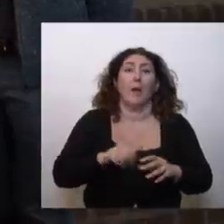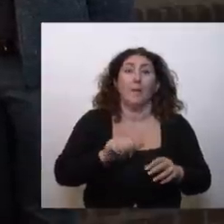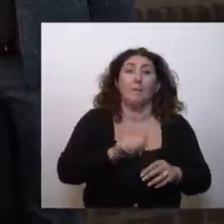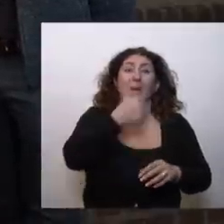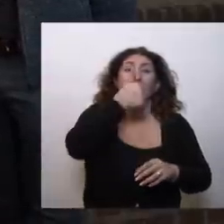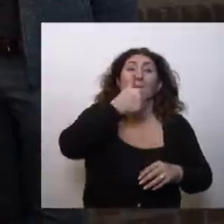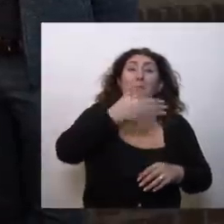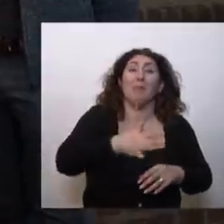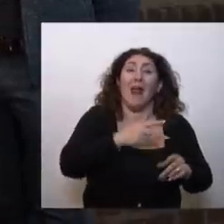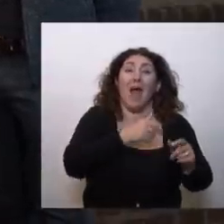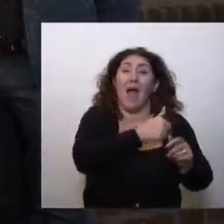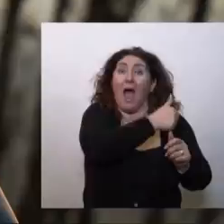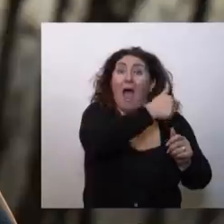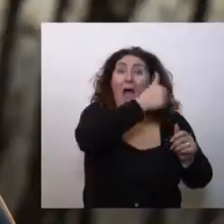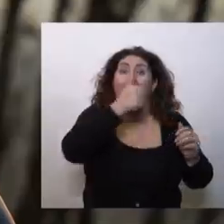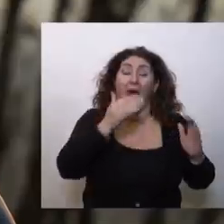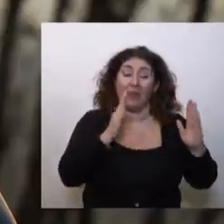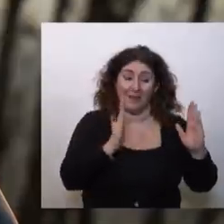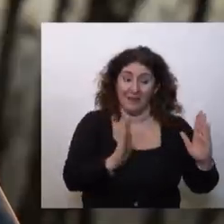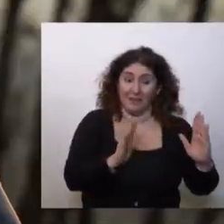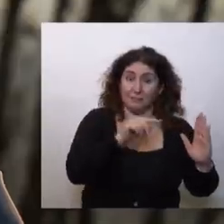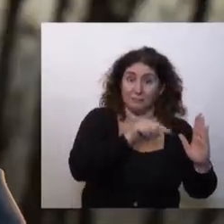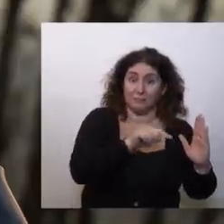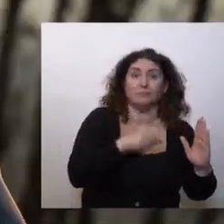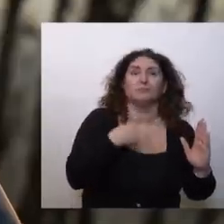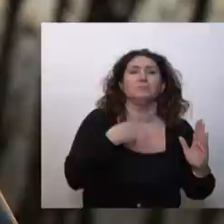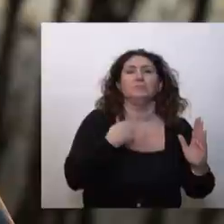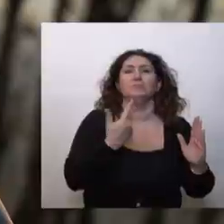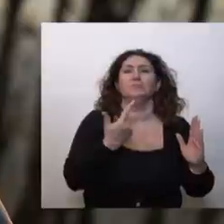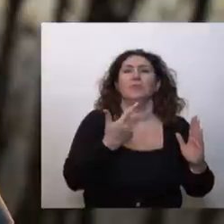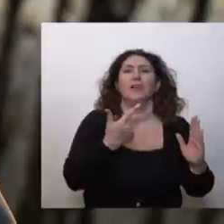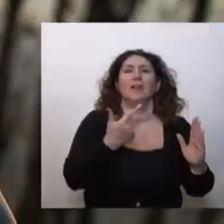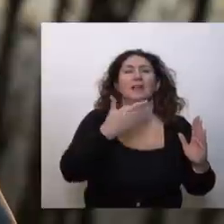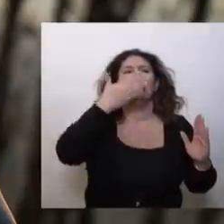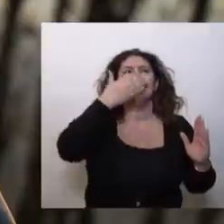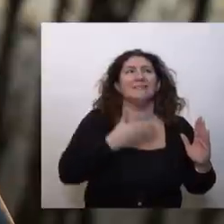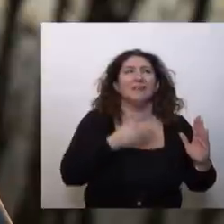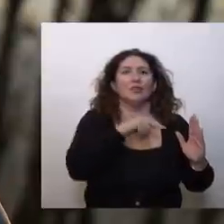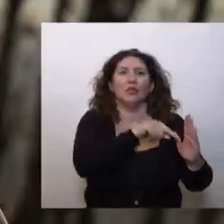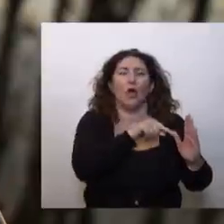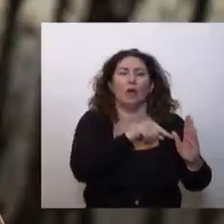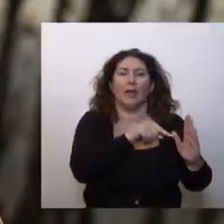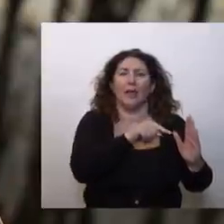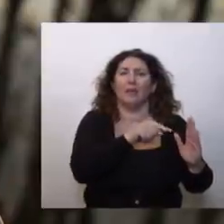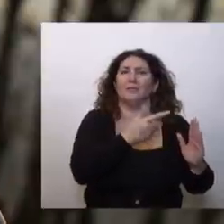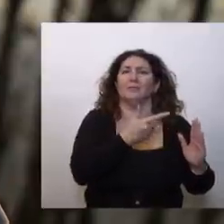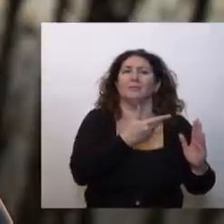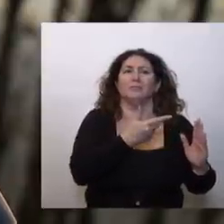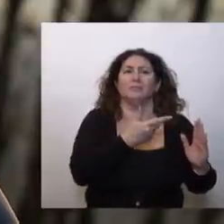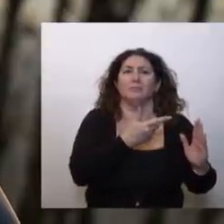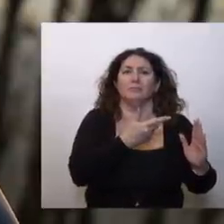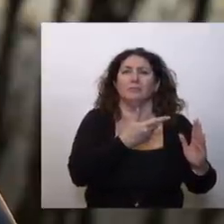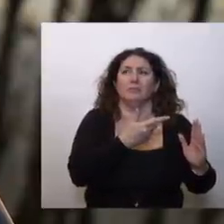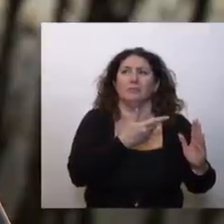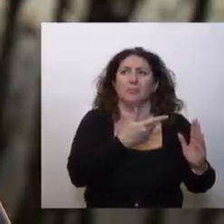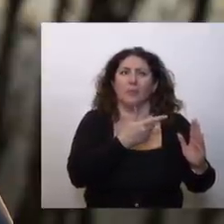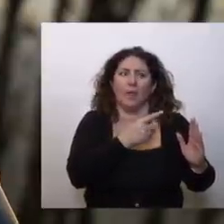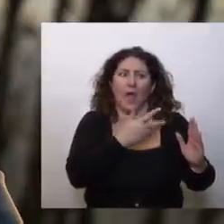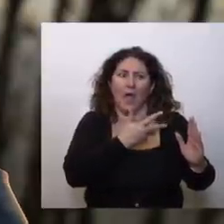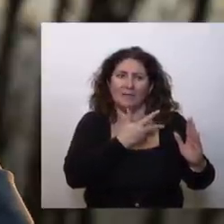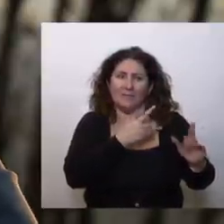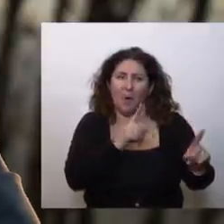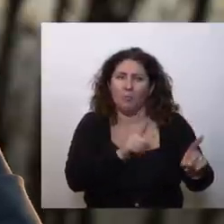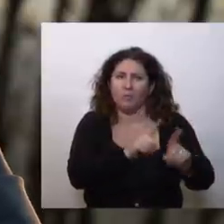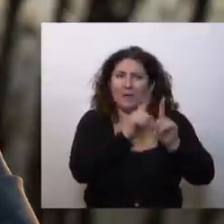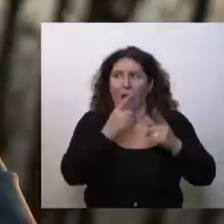notizie precise dell'esistenza di una Sindone che abbia le caratteristiche di quella che c'è oggi a Torino.